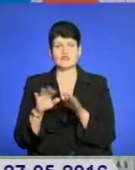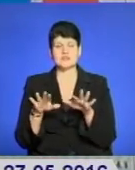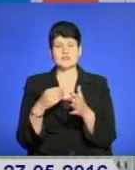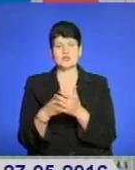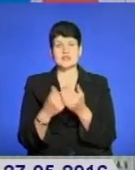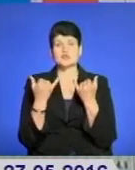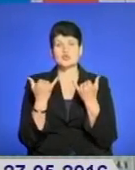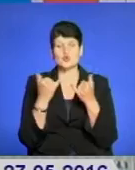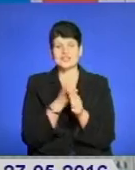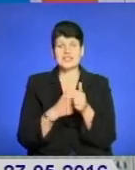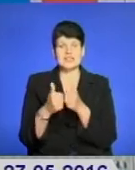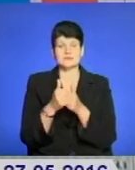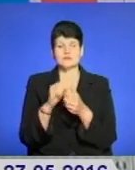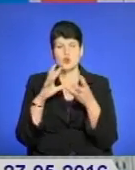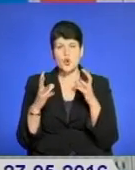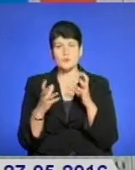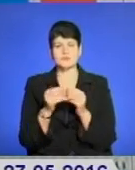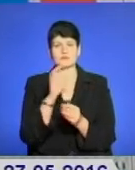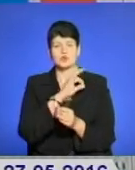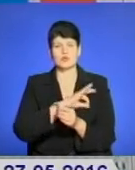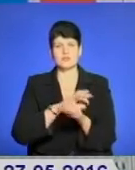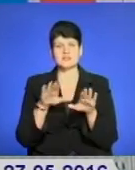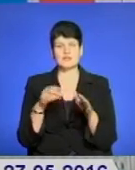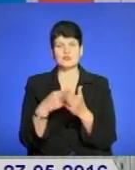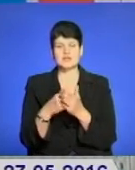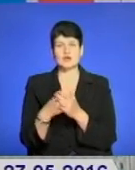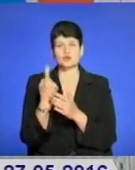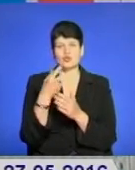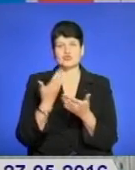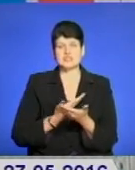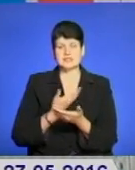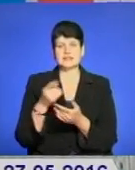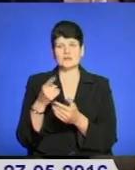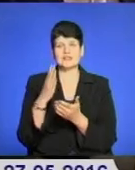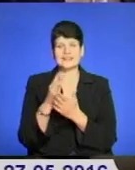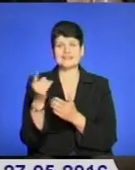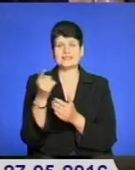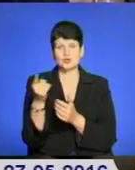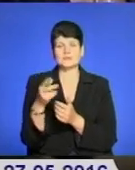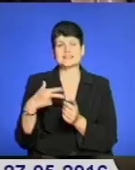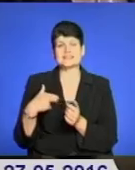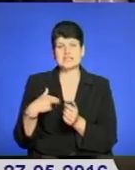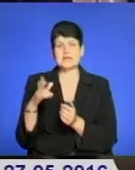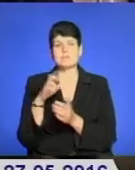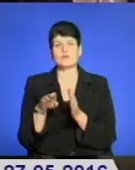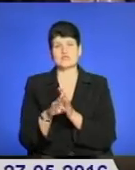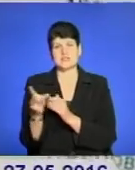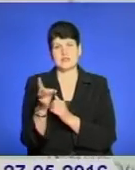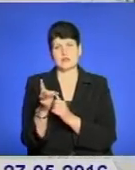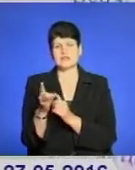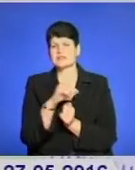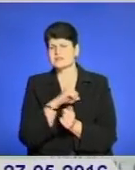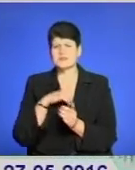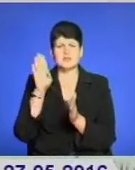На сьогодні лідерами з обсягів доходів місцевих бюджетів на одного жителя району є Тернопільський, Залішівський, Підволочиський райони.